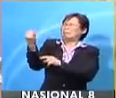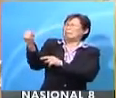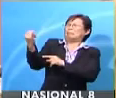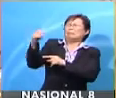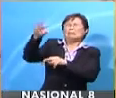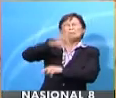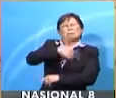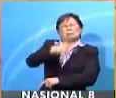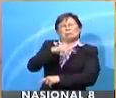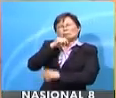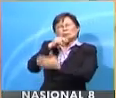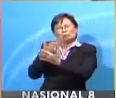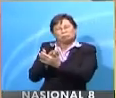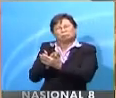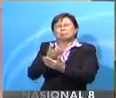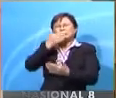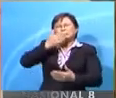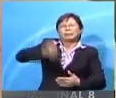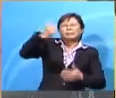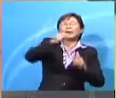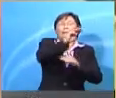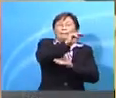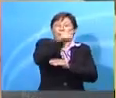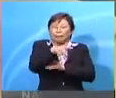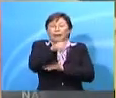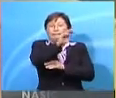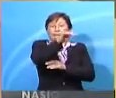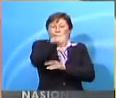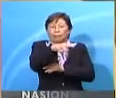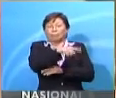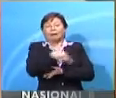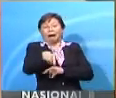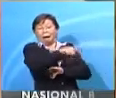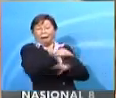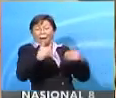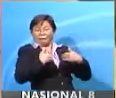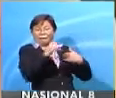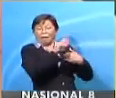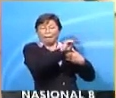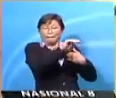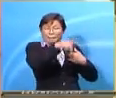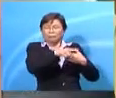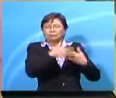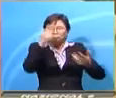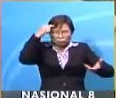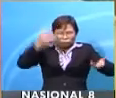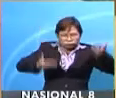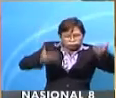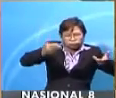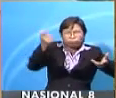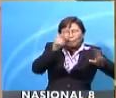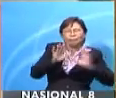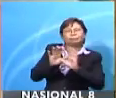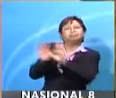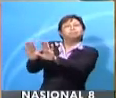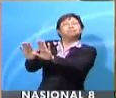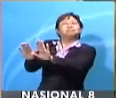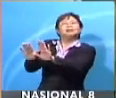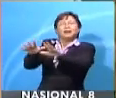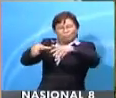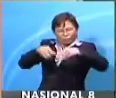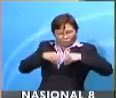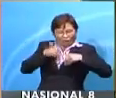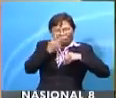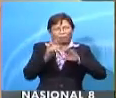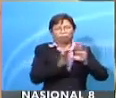sudah tentulah saya rasa wakil-wakil rakyat, ahli parlimen yang ada ini akan membuat pertimbangan untuk menolak. Jadi soal menerima